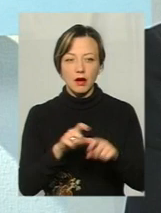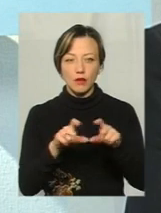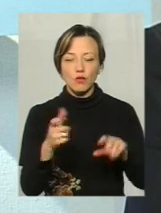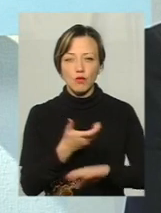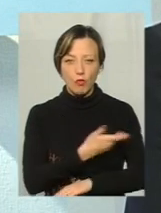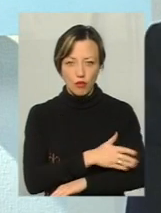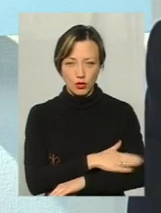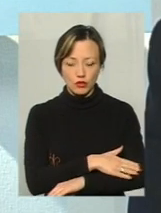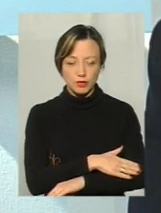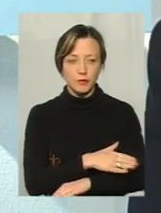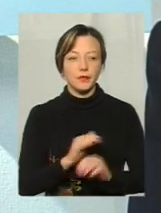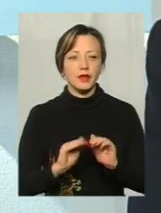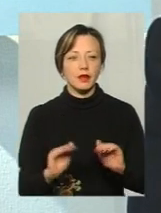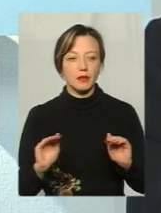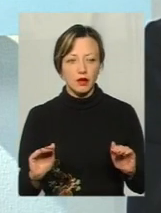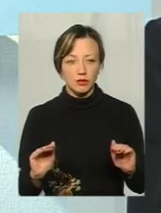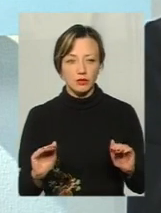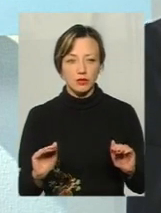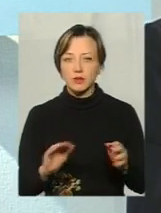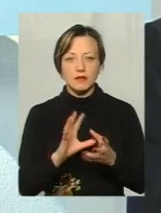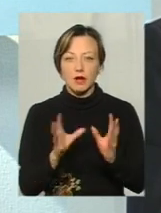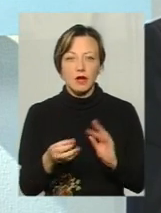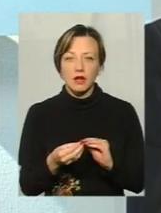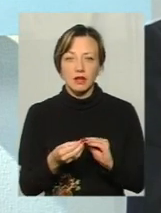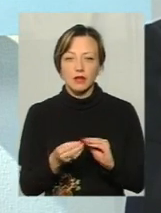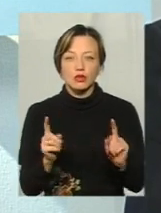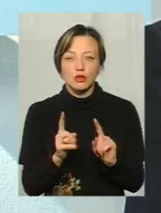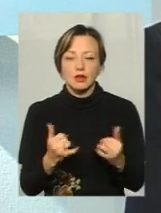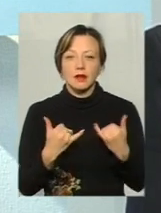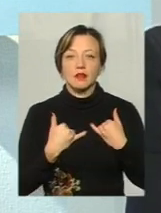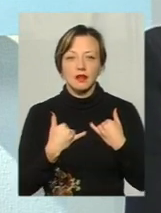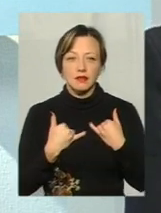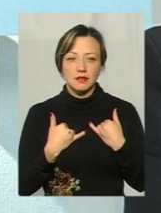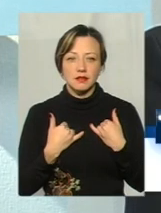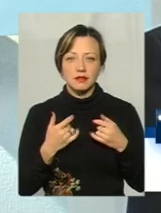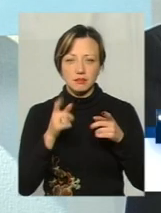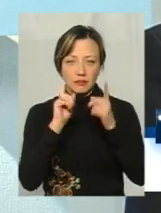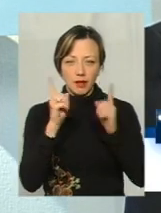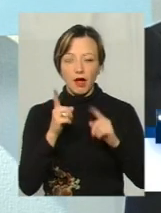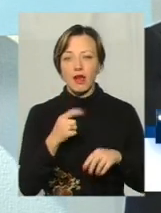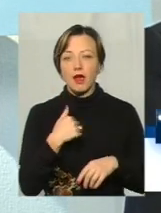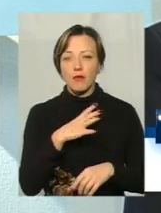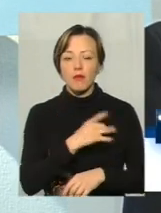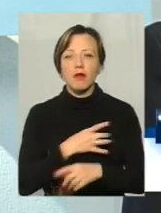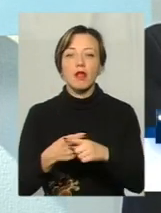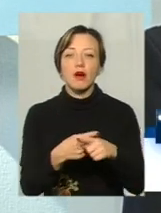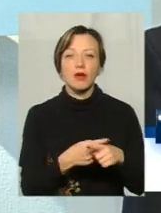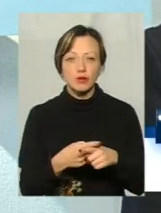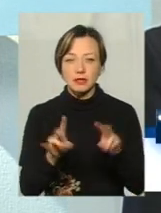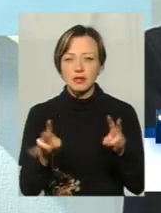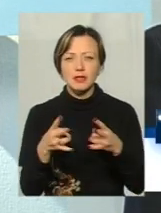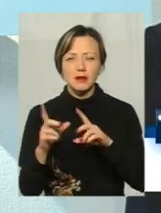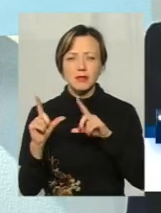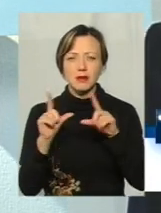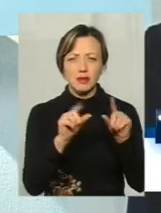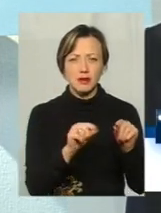Польщі, значить, дитячу, це взагалі щось для нас сверхъестественне. Я був в Білорусі, не треба